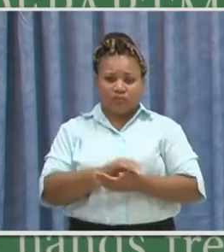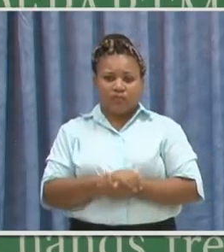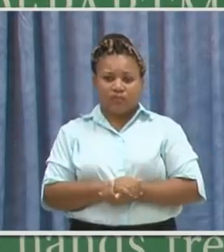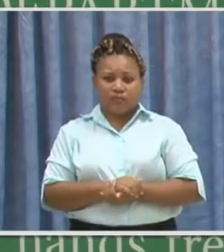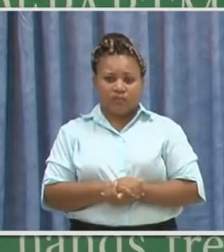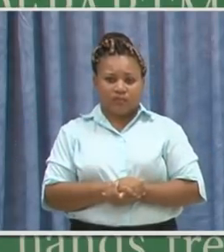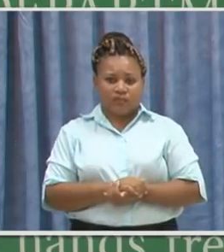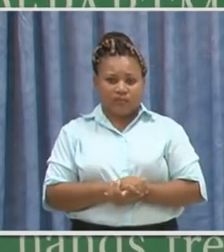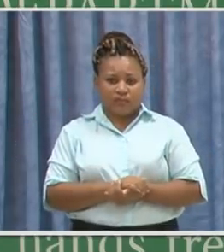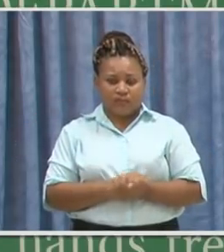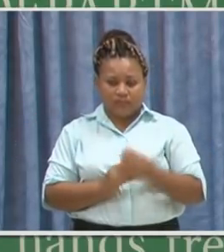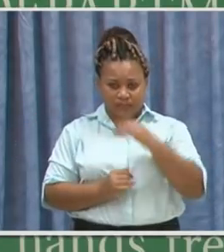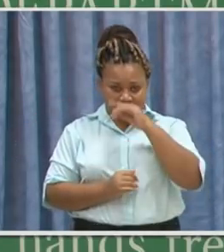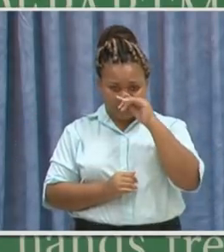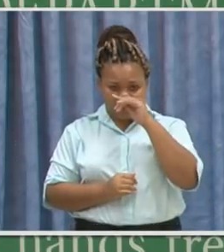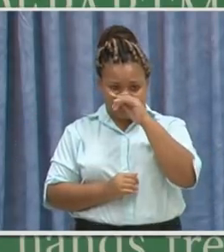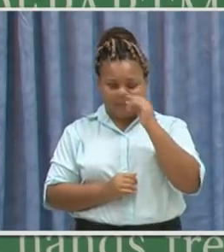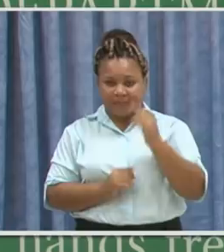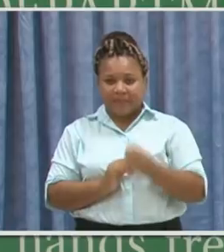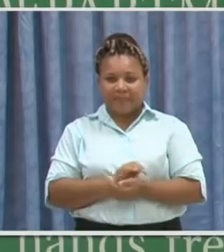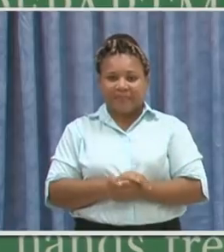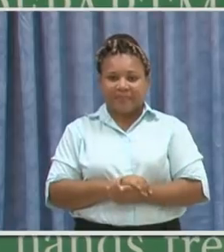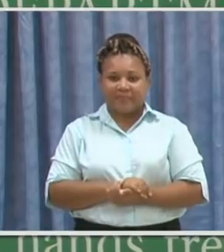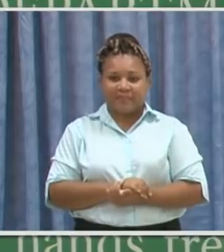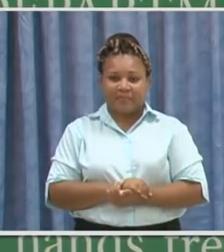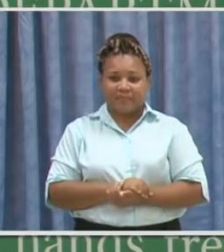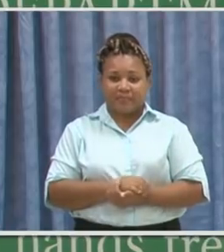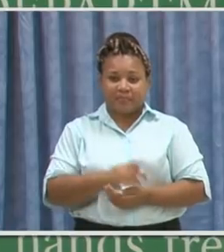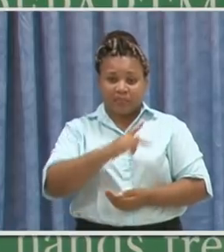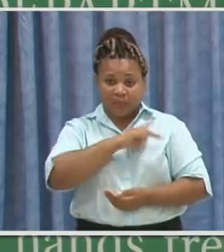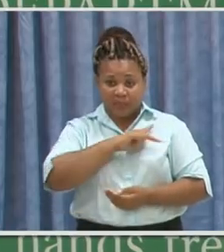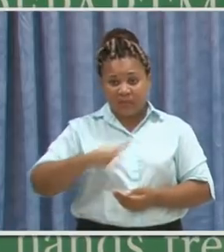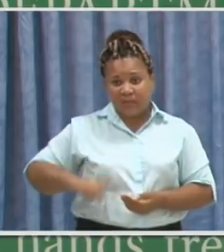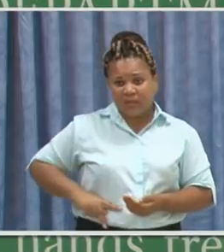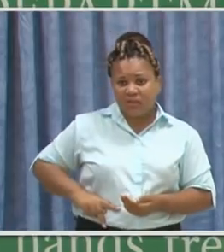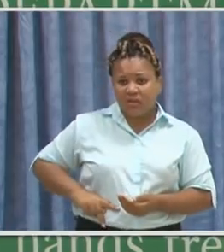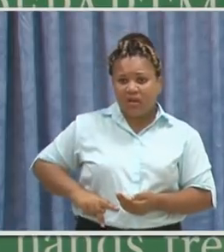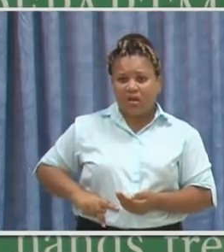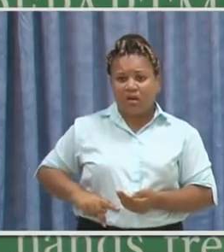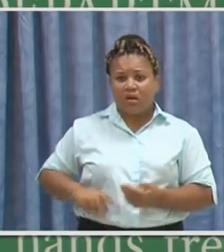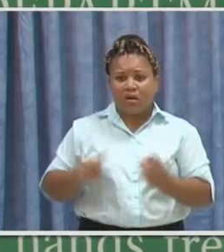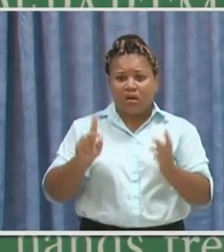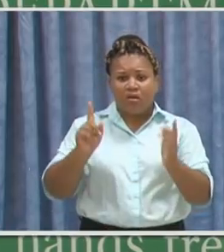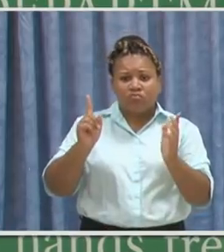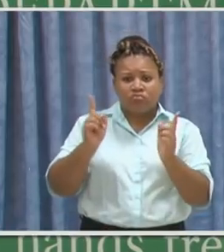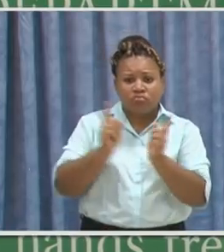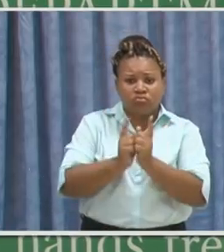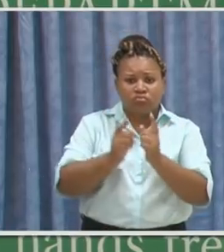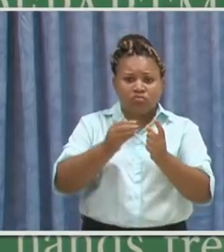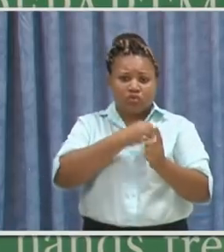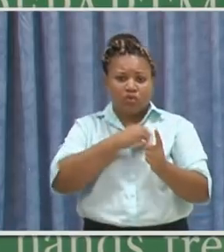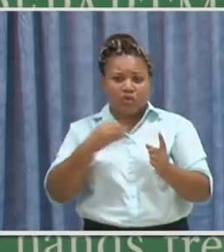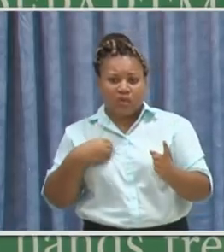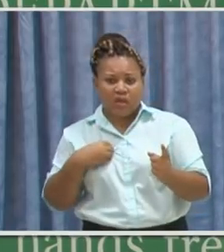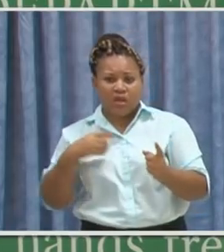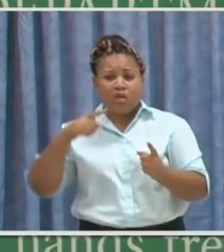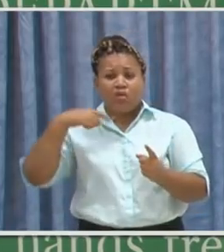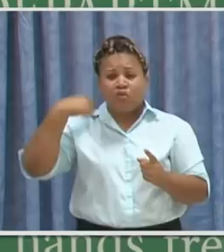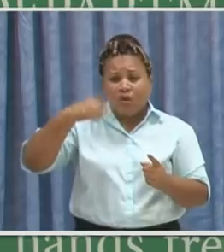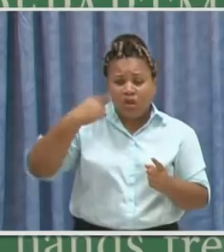interagir avec le président tous les jours. So, pour ça, nous avons une quantité pour capable bouge